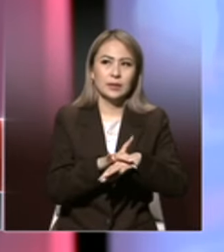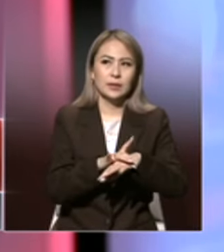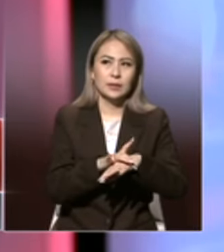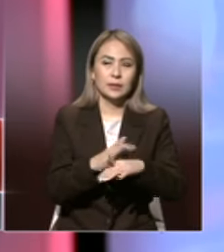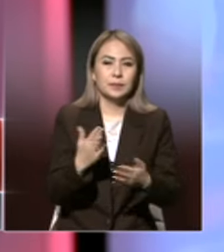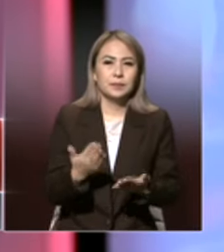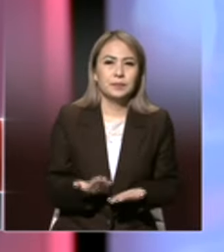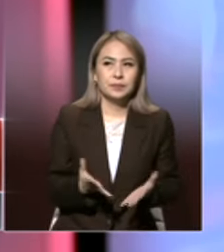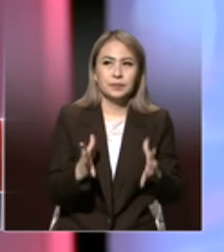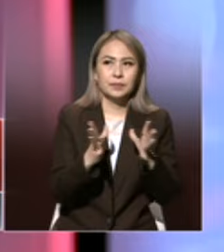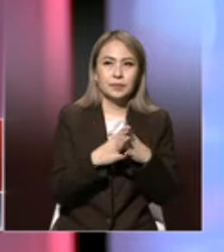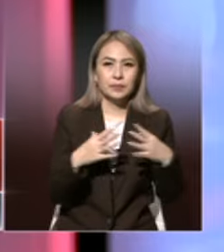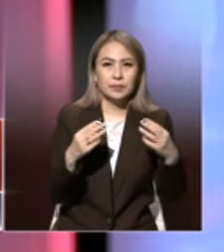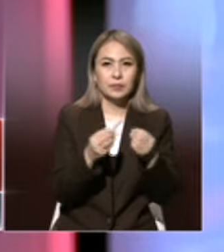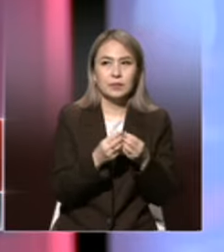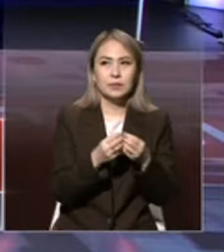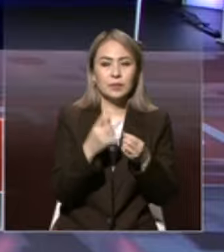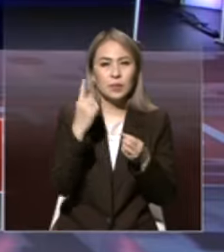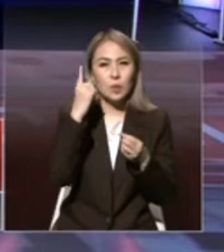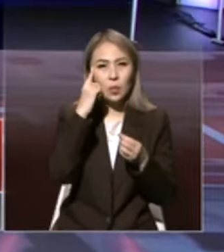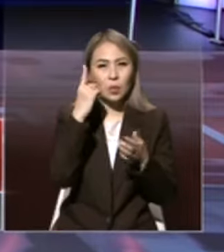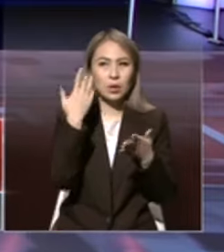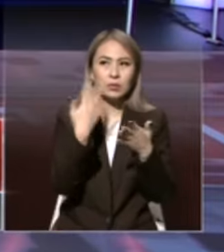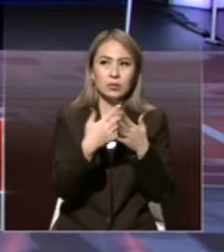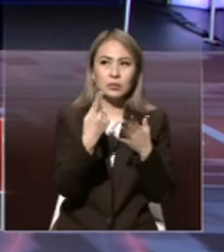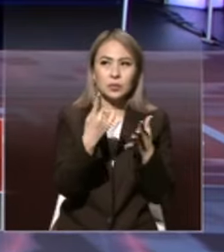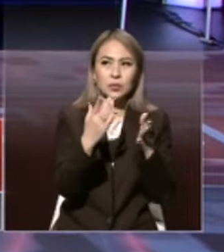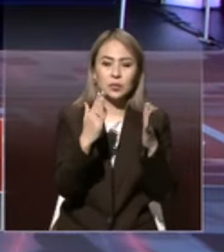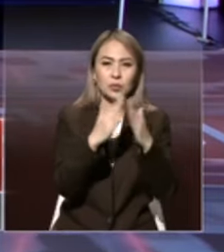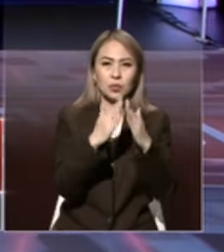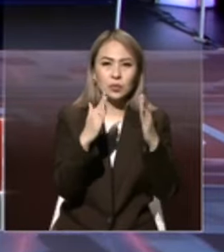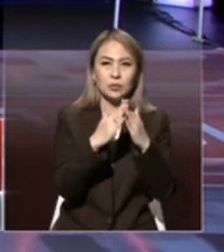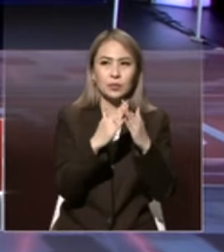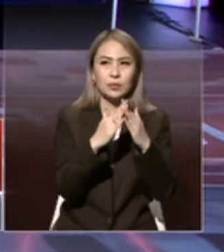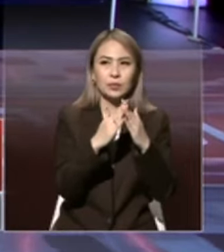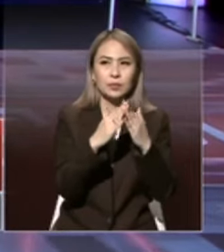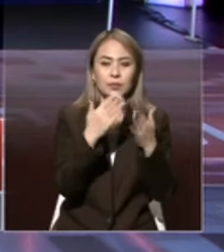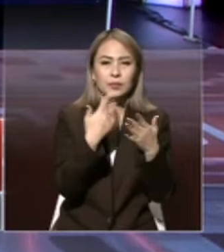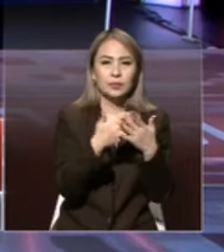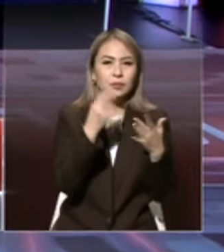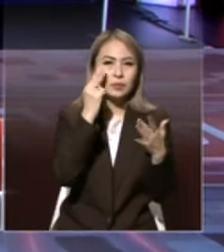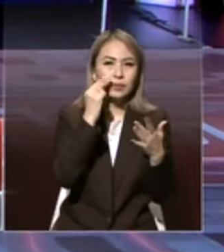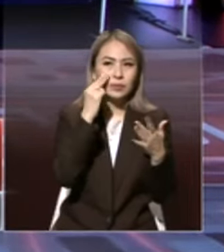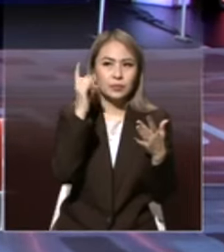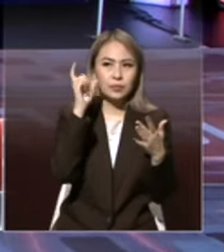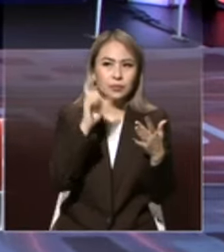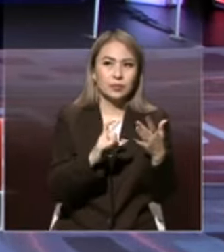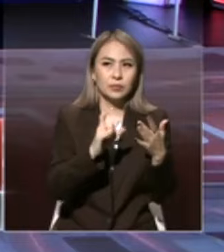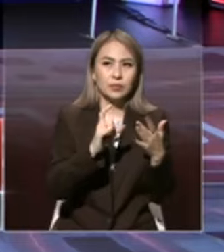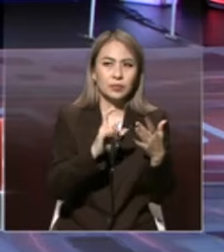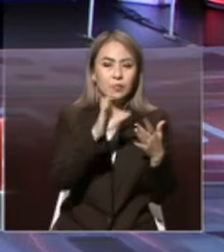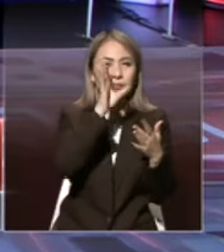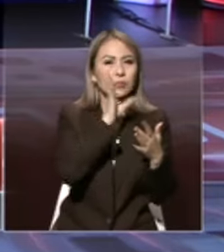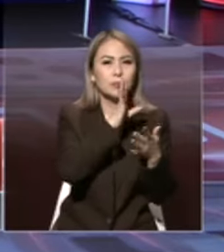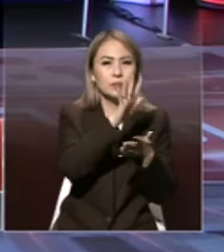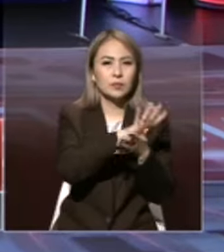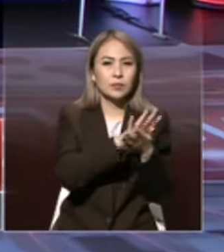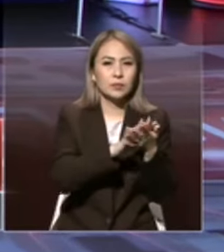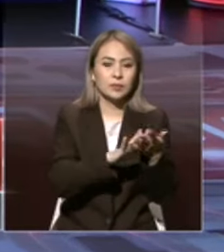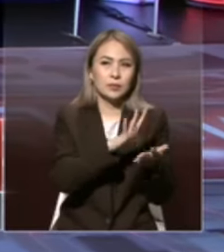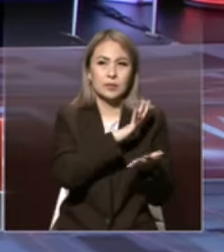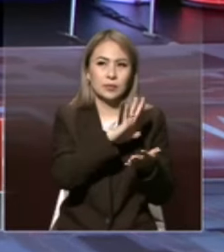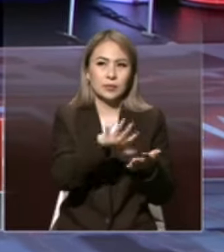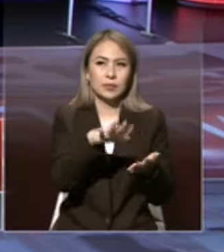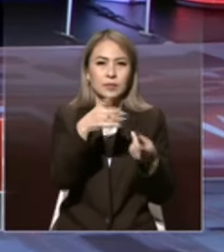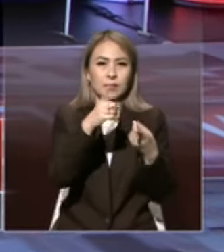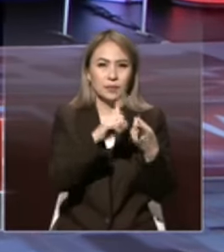жағы отбасын, иә, отбасын ойлап, мысалға бір үйдің, мысалға ер азаматымыз, әйелдердің арыз жазбай келгендері де